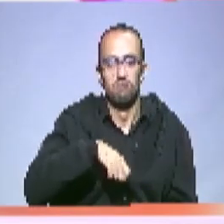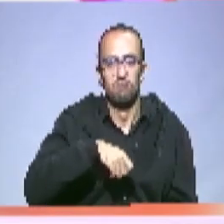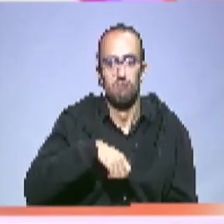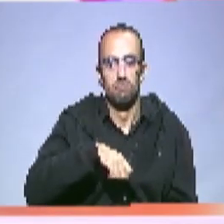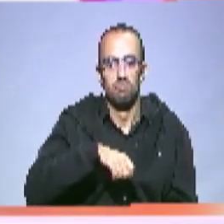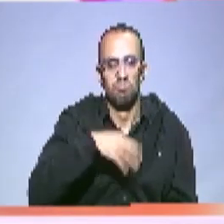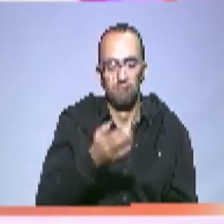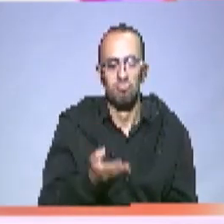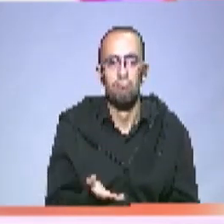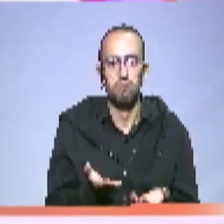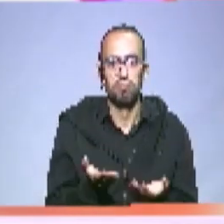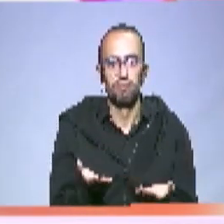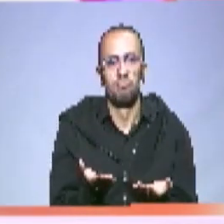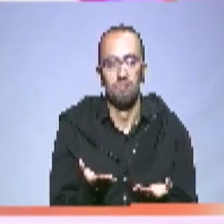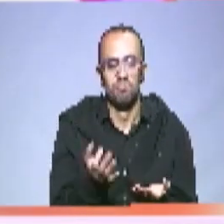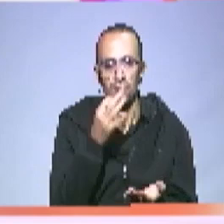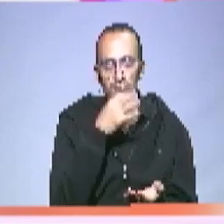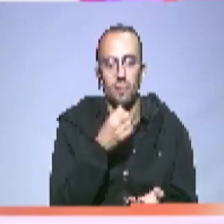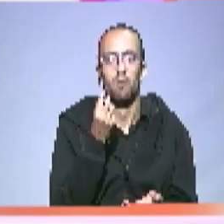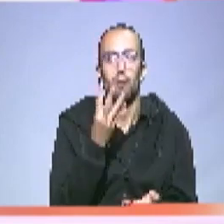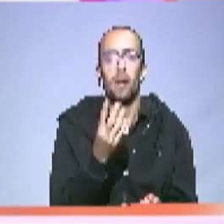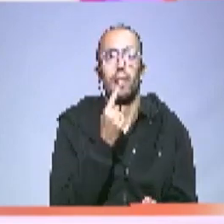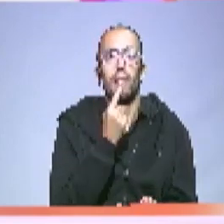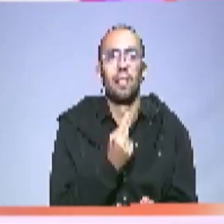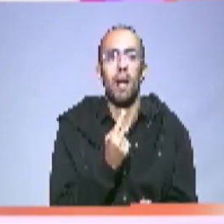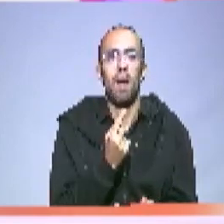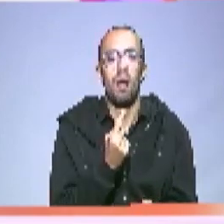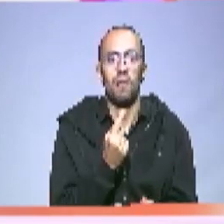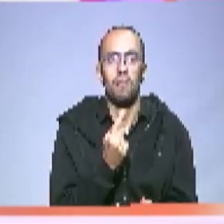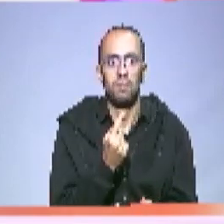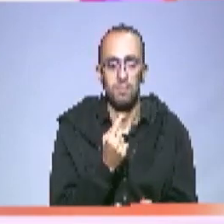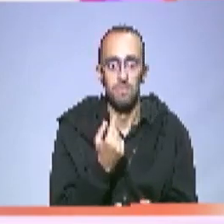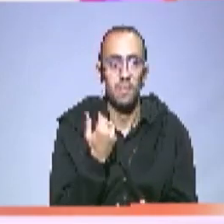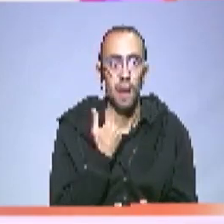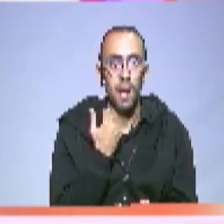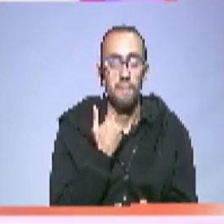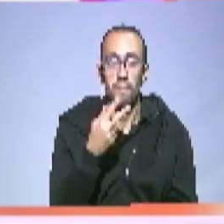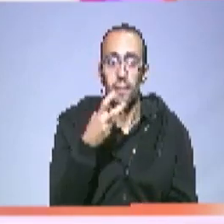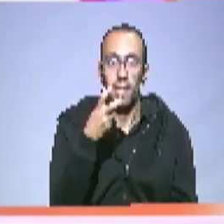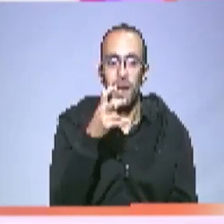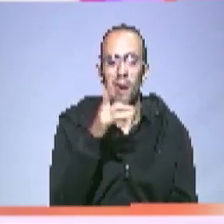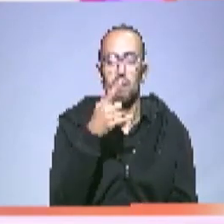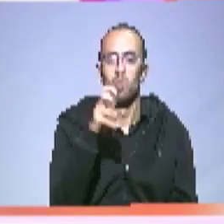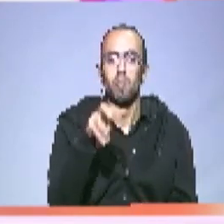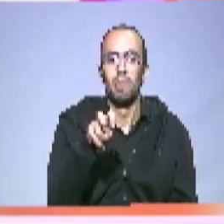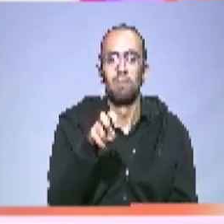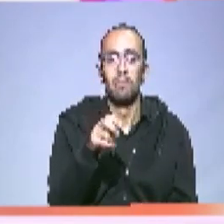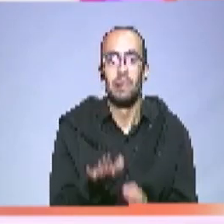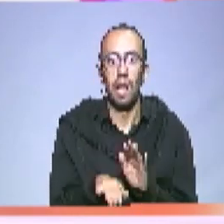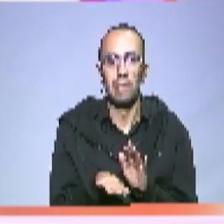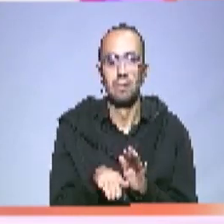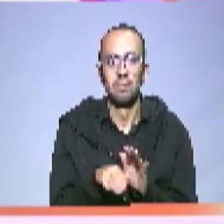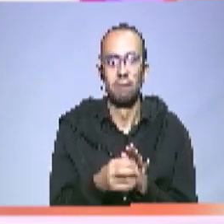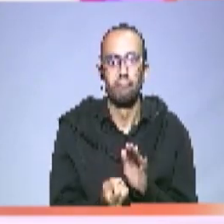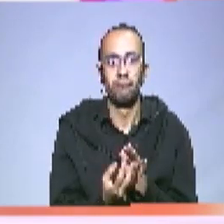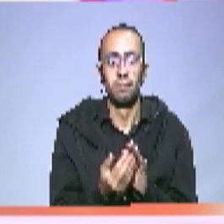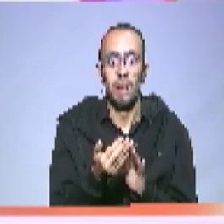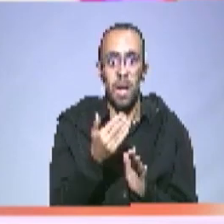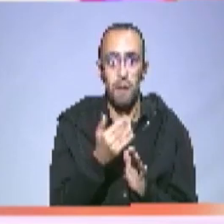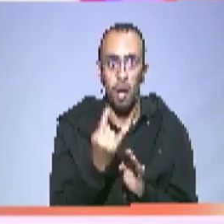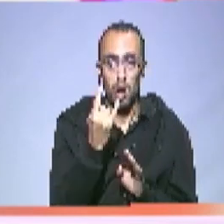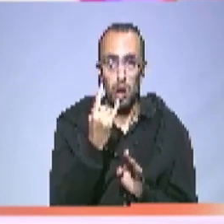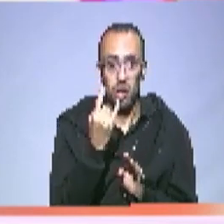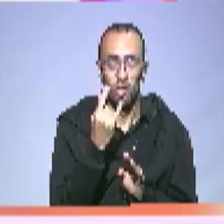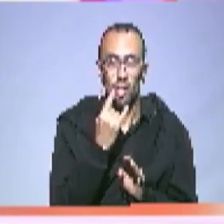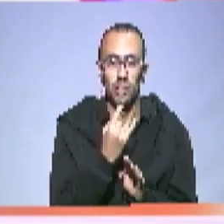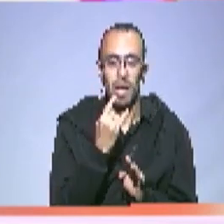بعدين ندخلها الفرن 45 دقيقة على درجة حرارة 200 شغالة من تحت، وقبل ما نطلعها ب 10 دقايق نشغل